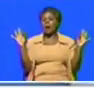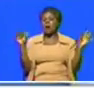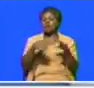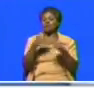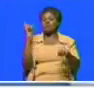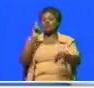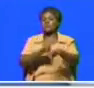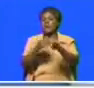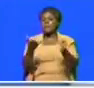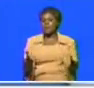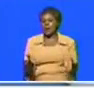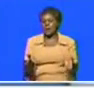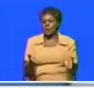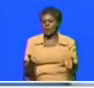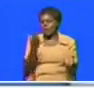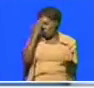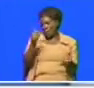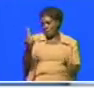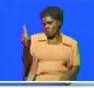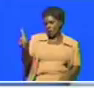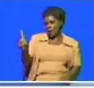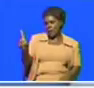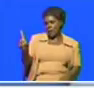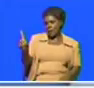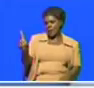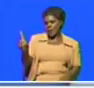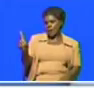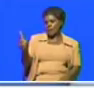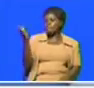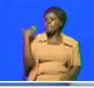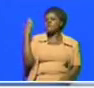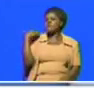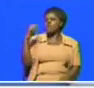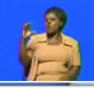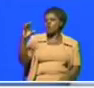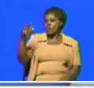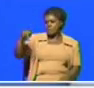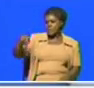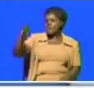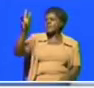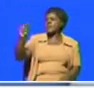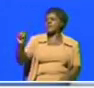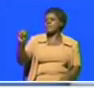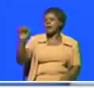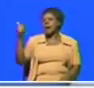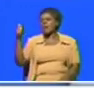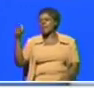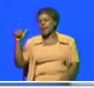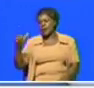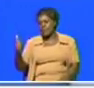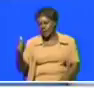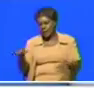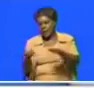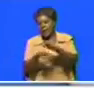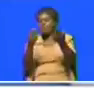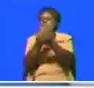wakati huu, na tukizingatia kwamba mmoja alikuwa hapo kitambo waziri mkuu ndio, na mwenzake alikuwa naibu